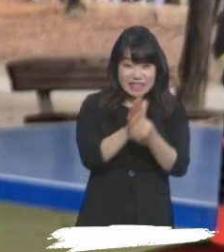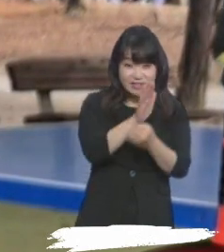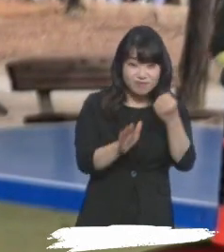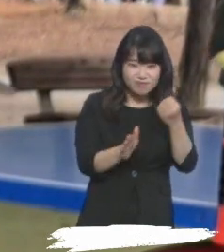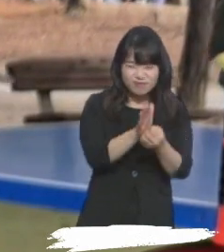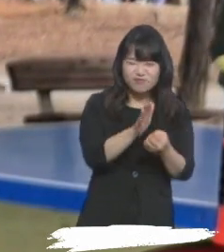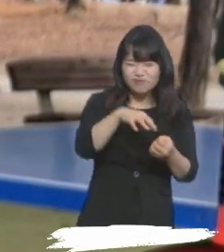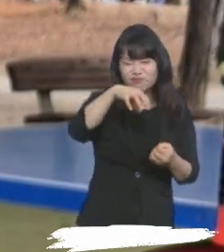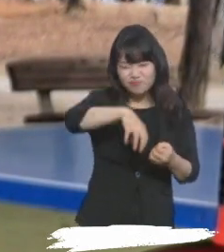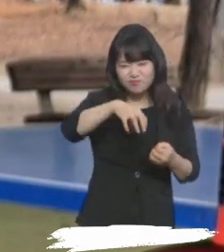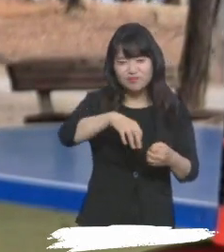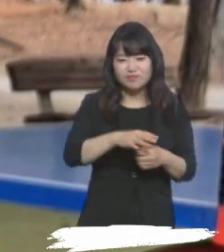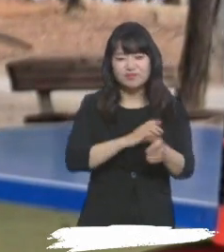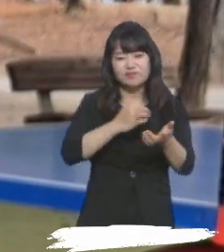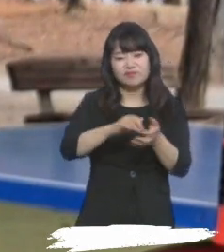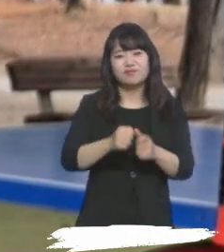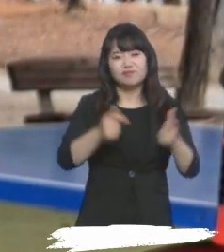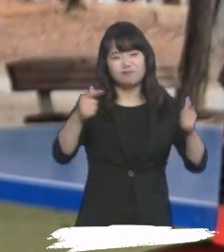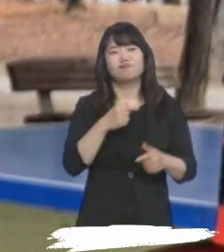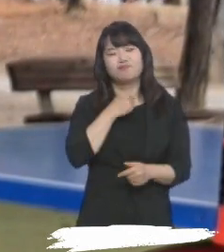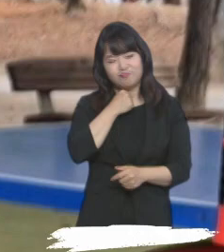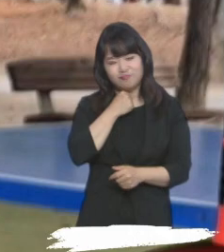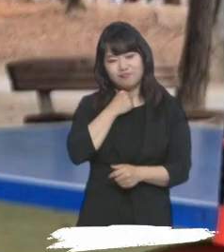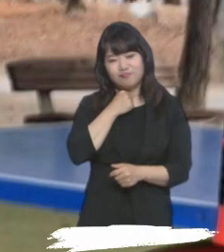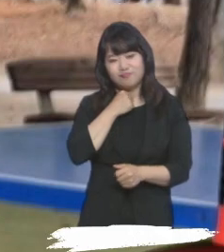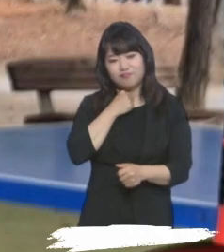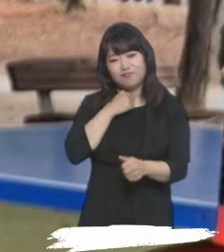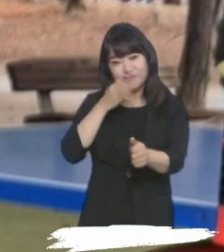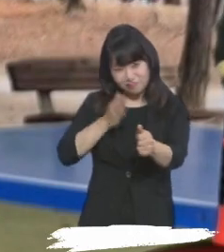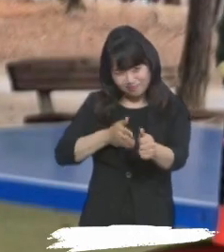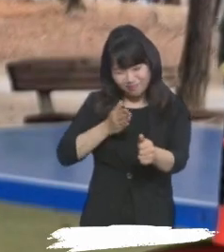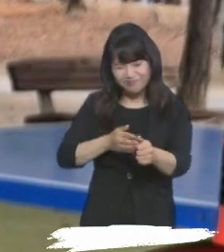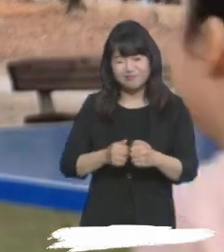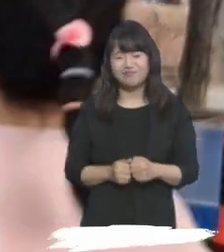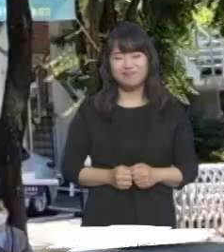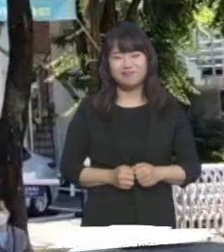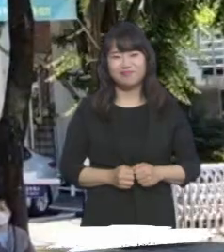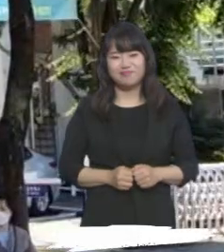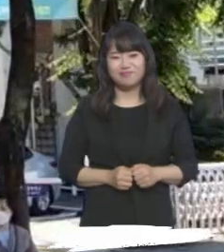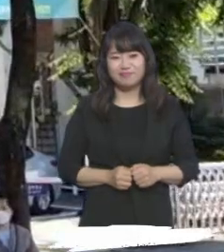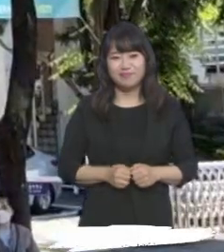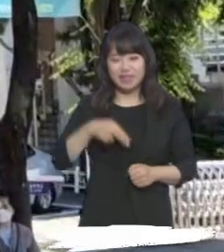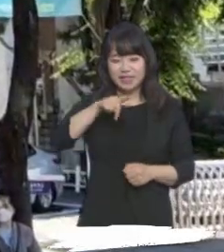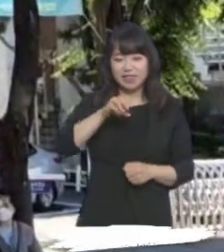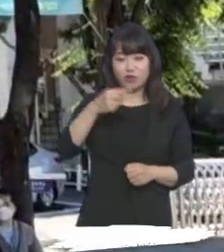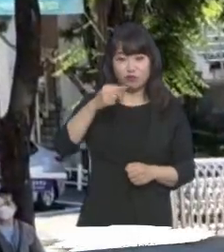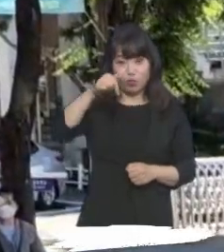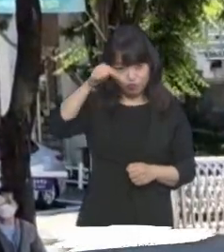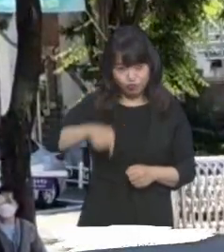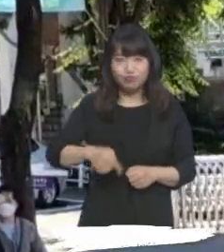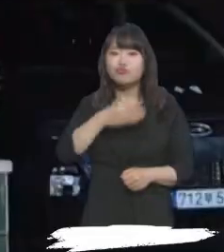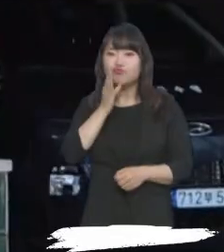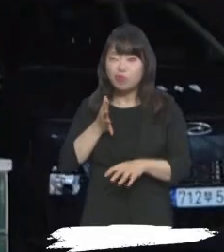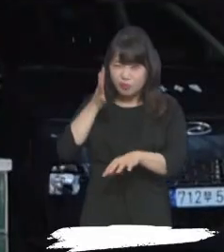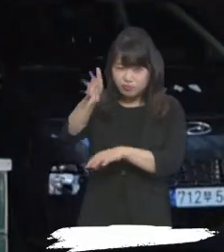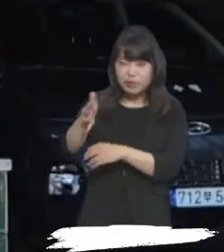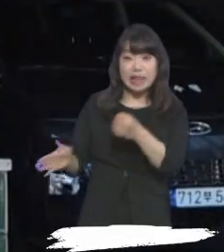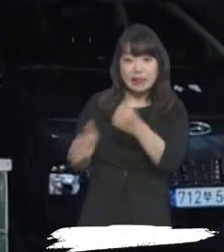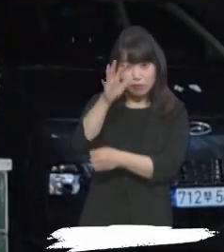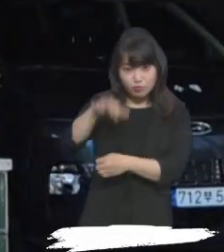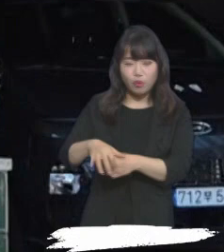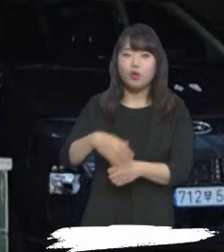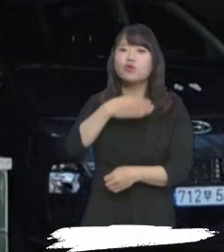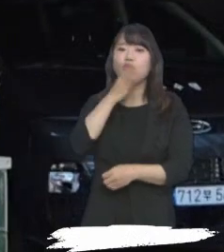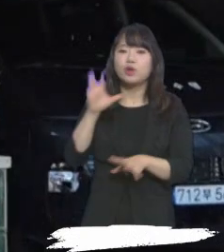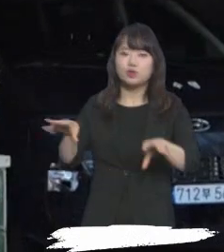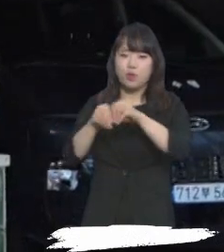탁구장을 확충을 해 주셨으면 감사하겠습니다. 성동구에서 노인 전용 탁구장은 성동